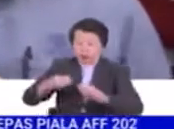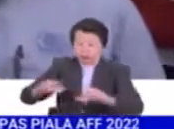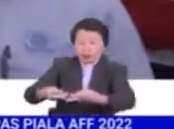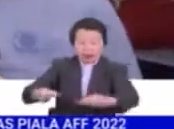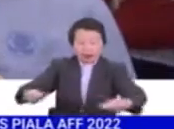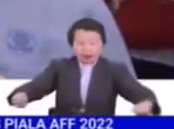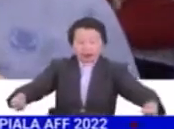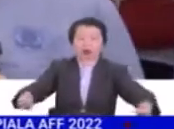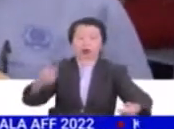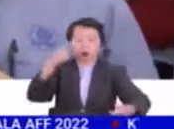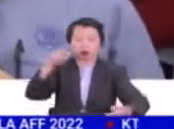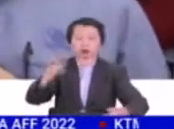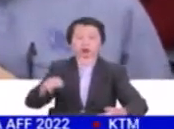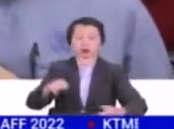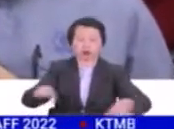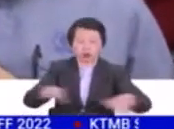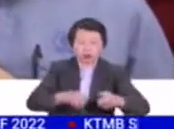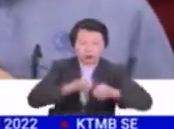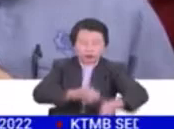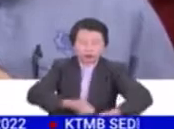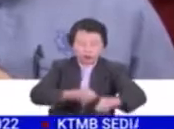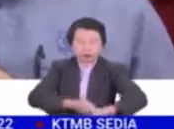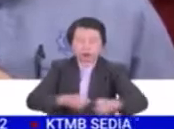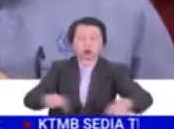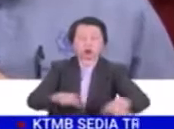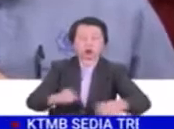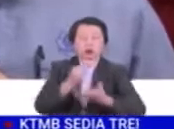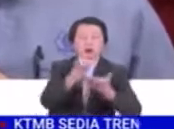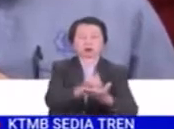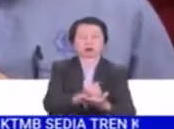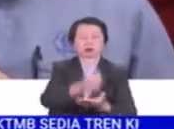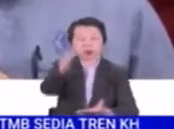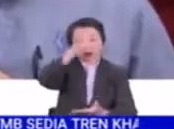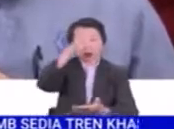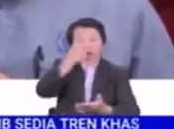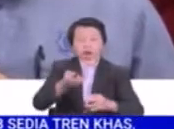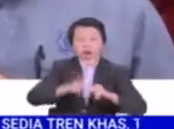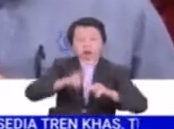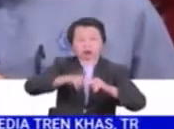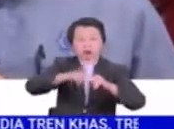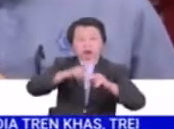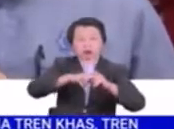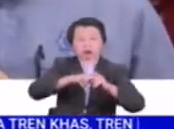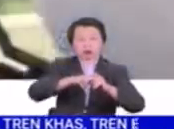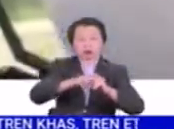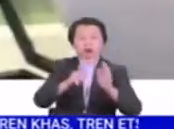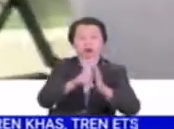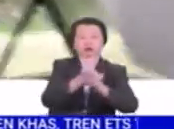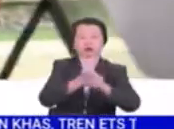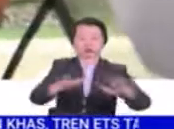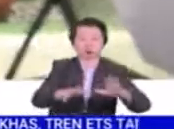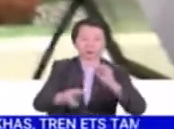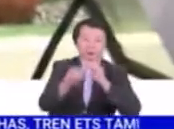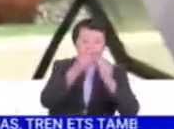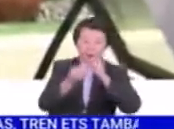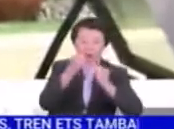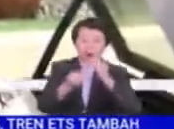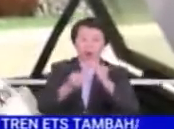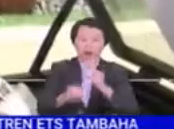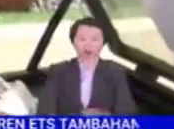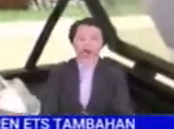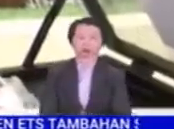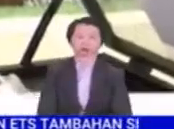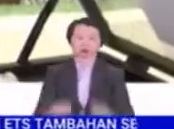lagi asnaf-asnaf ini dari segi untuk menghasilkan, apa kata, membantu kerajaan untuk meningkatkan lagi dari segi security makanan. Negan nasi